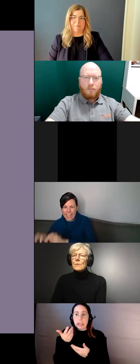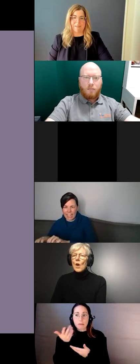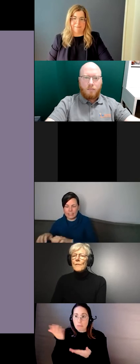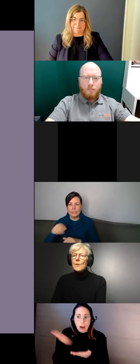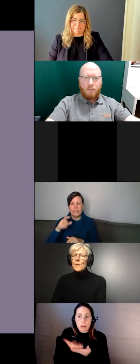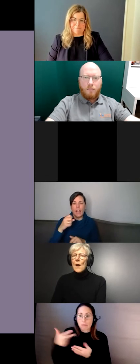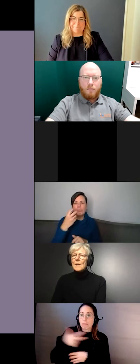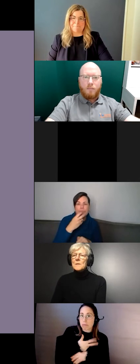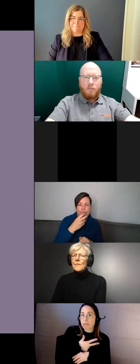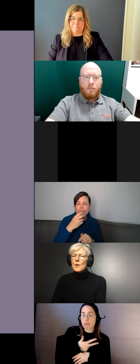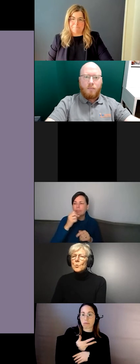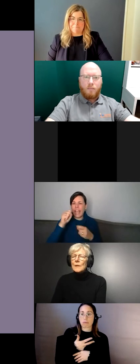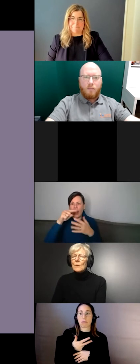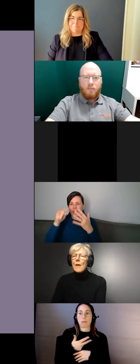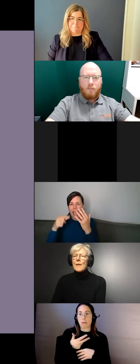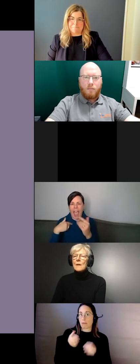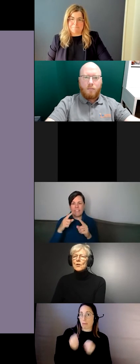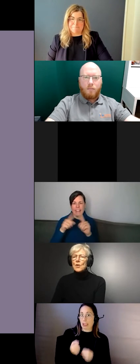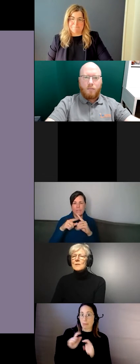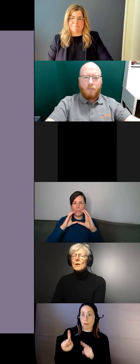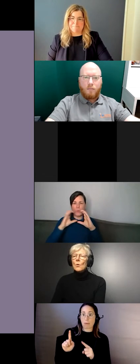il pouvait commander son café